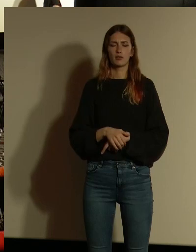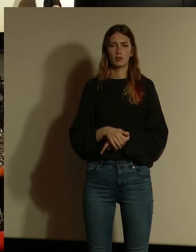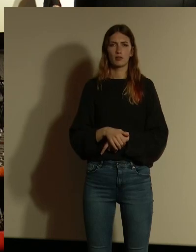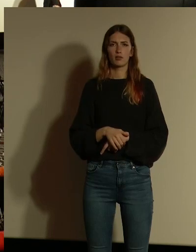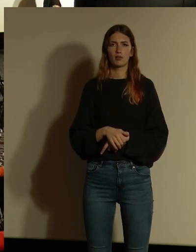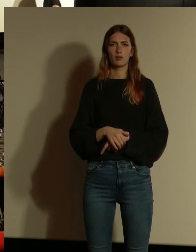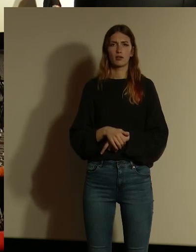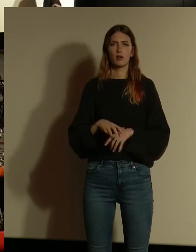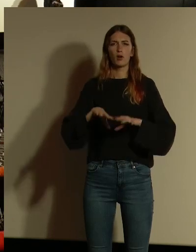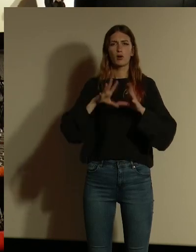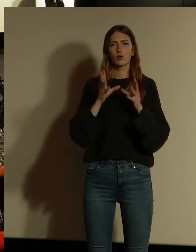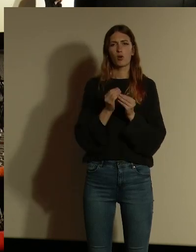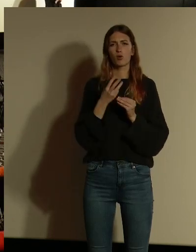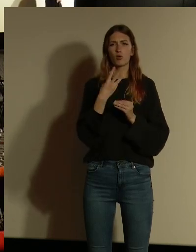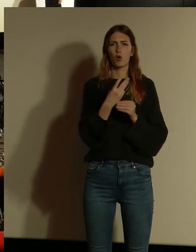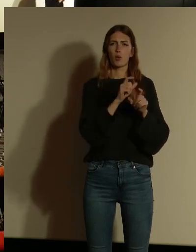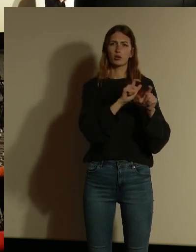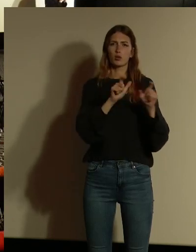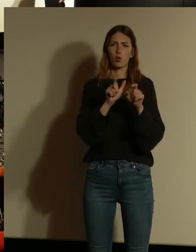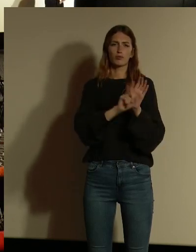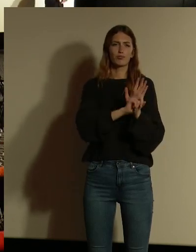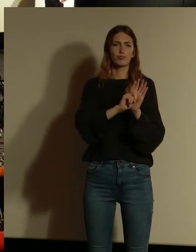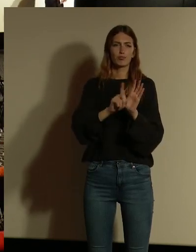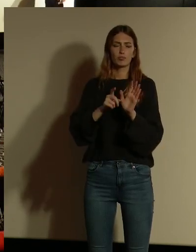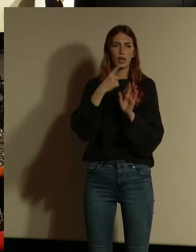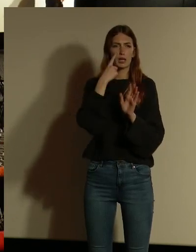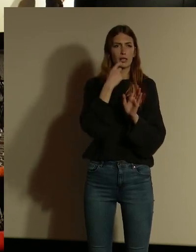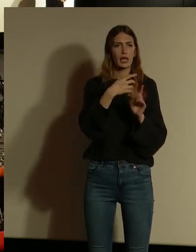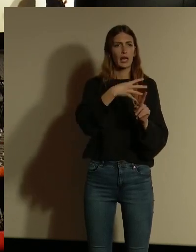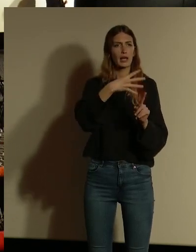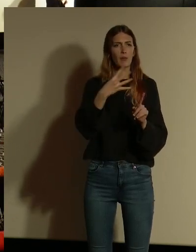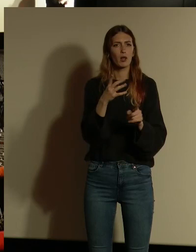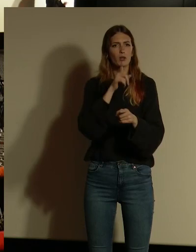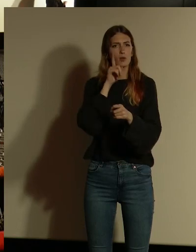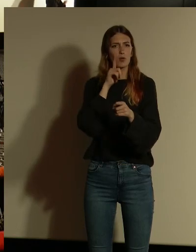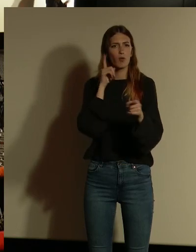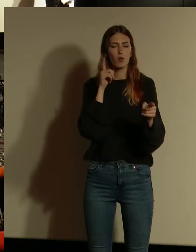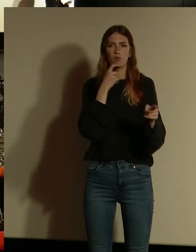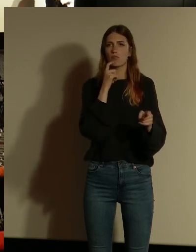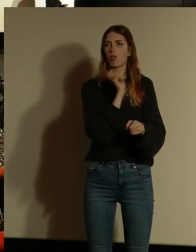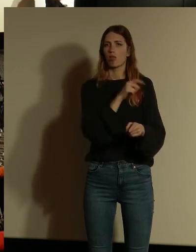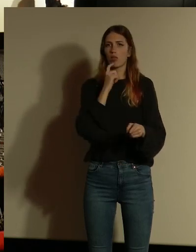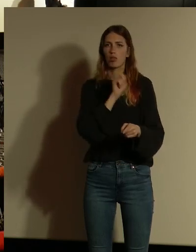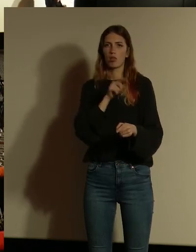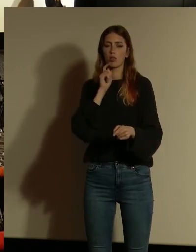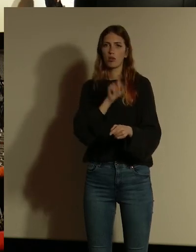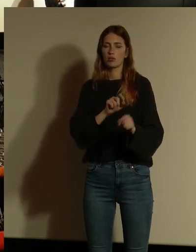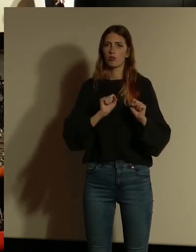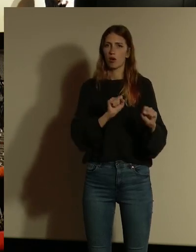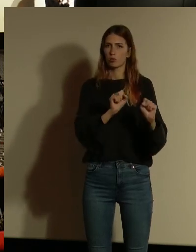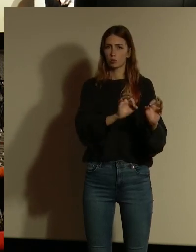Olles käinud kokku kolmes erinevas koolis, olen näinud, kuidas LGBT noortest ei hoolita ja neid ei